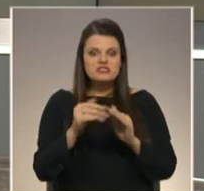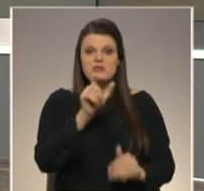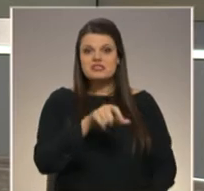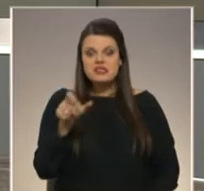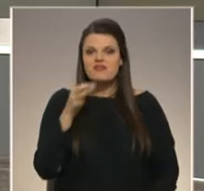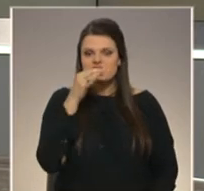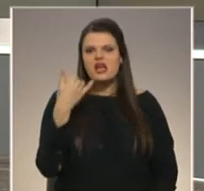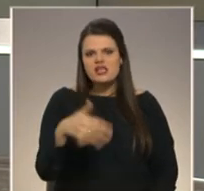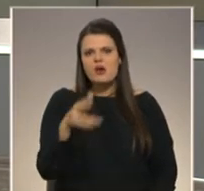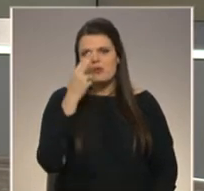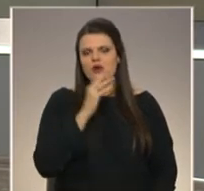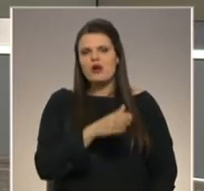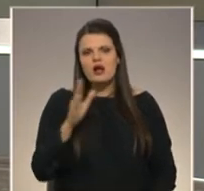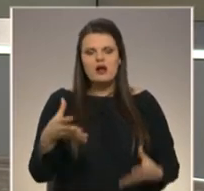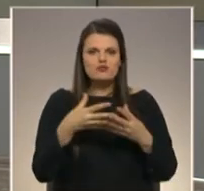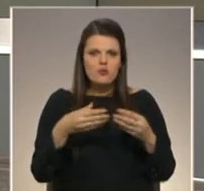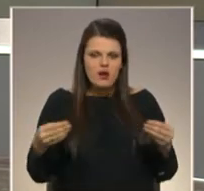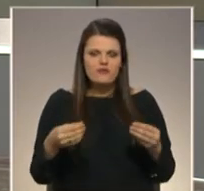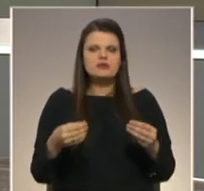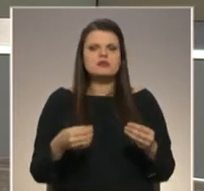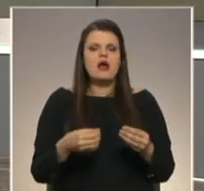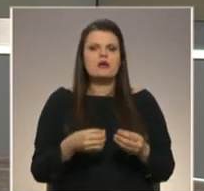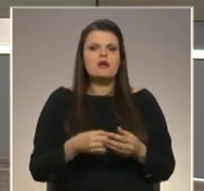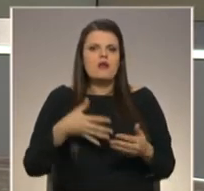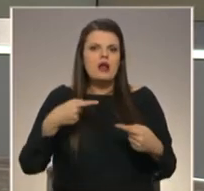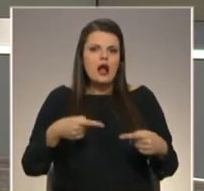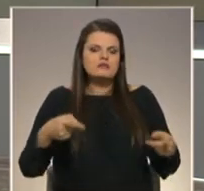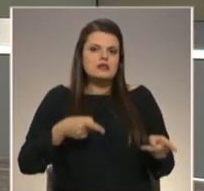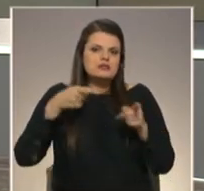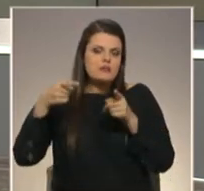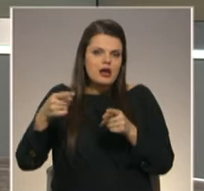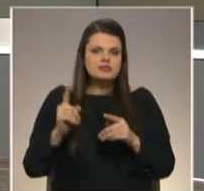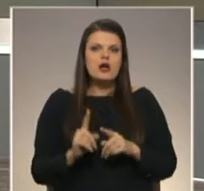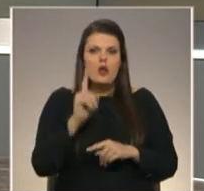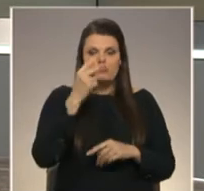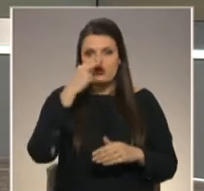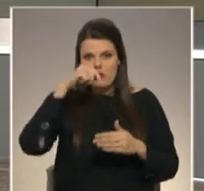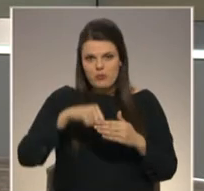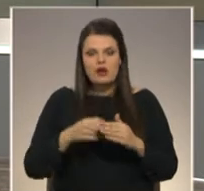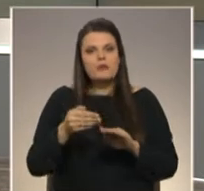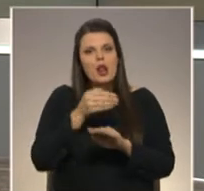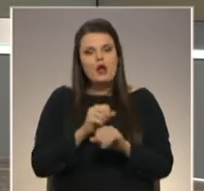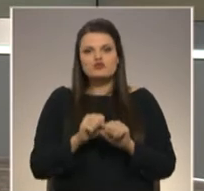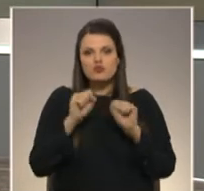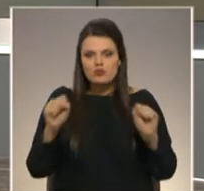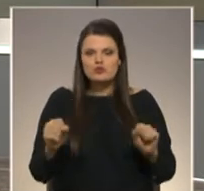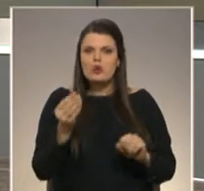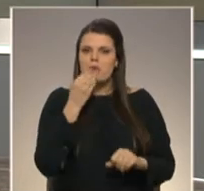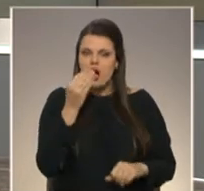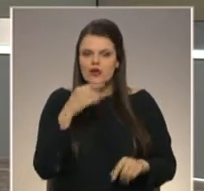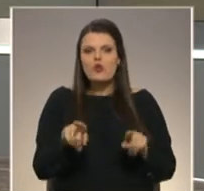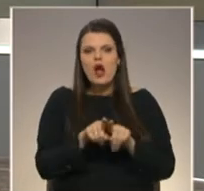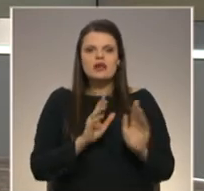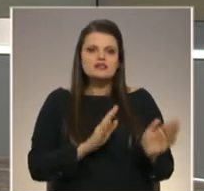ka pieraduši ik pavasara vērtīgākās mantas no pagarbiem pārcelt uz augstākiem stāviem un jau laikus nodrošināties ar pārtiku, kā